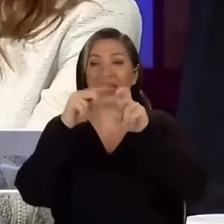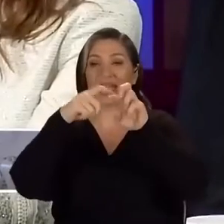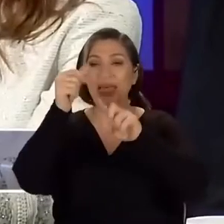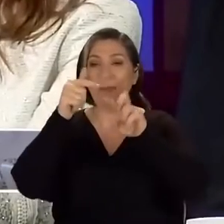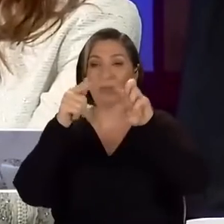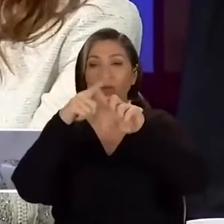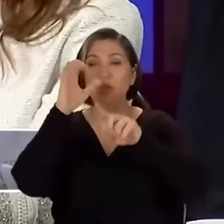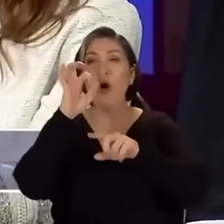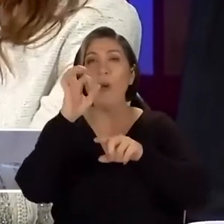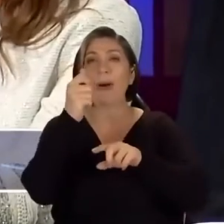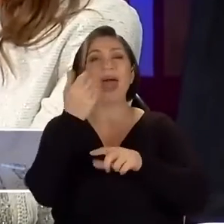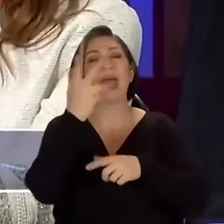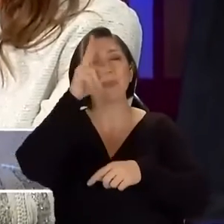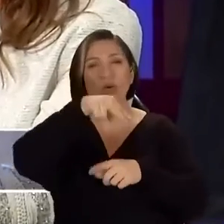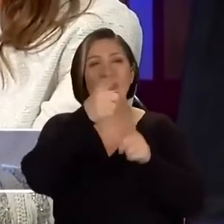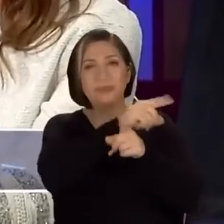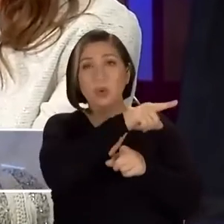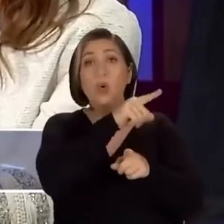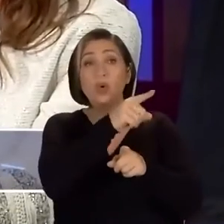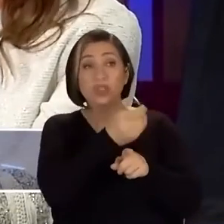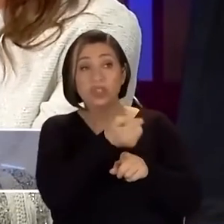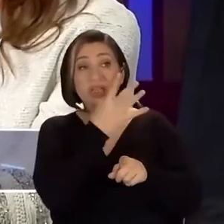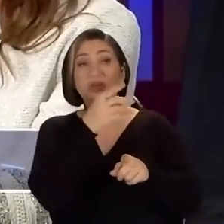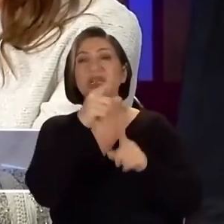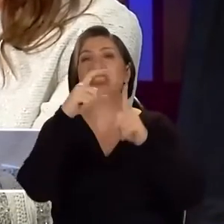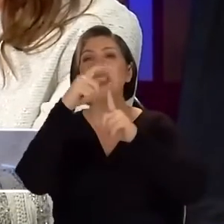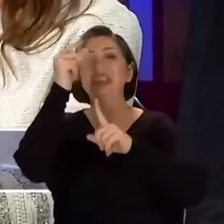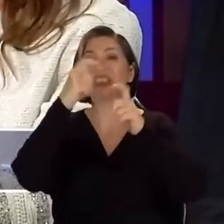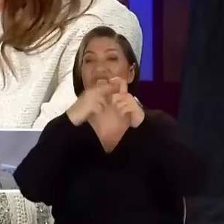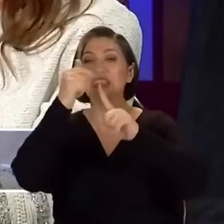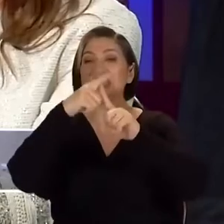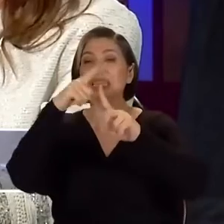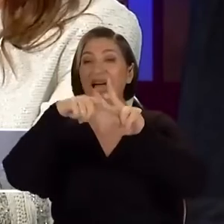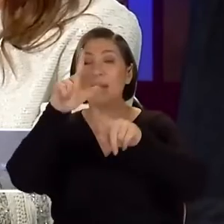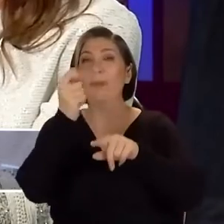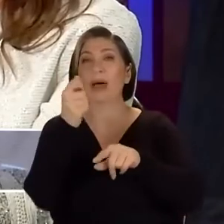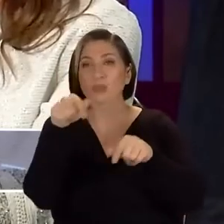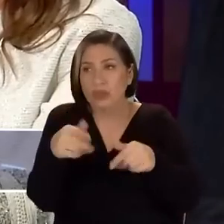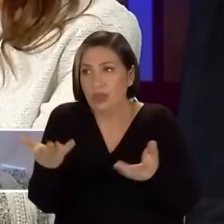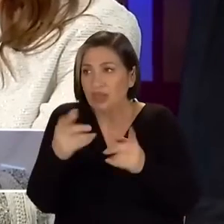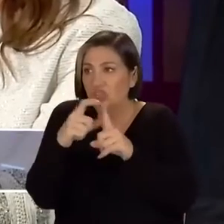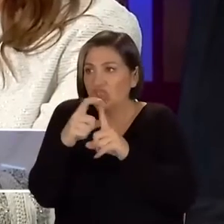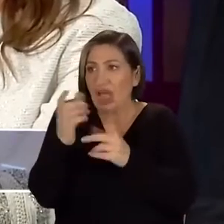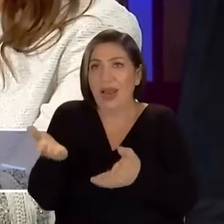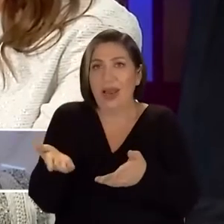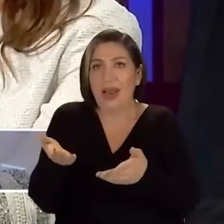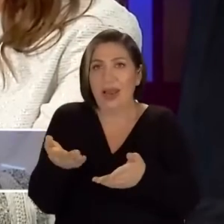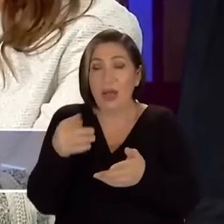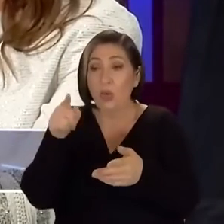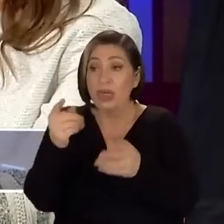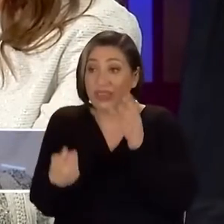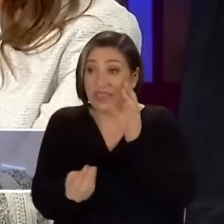paraları uzak tutmak için o çıkardıkları şeyi dijital para diyorlar. Evet. Halbuki bugün para zaten dijital. Onların çıkardığı,